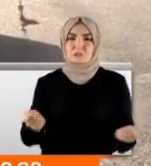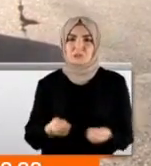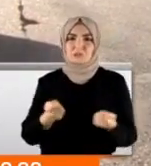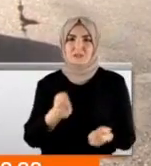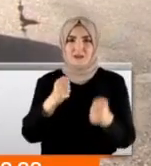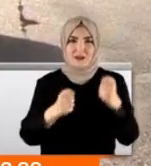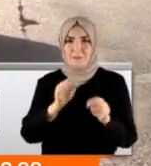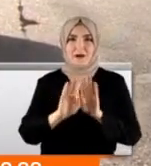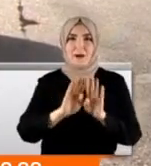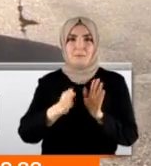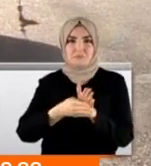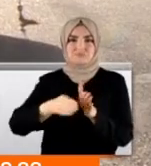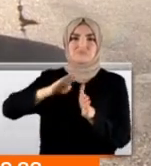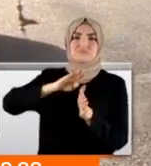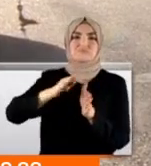getirdi.